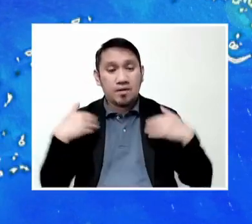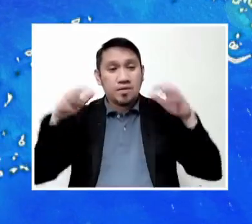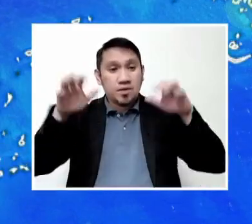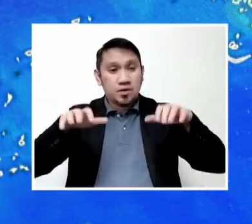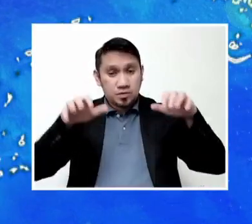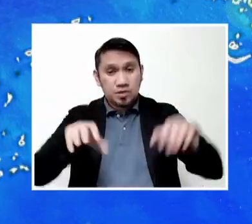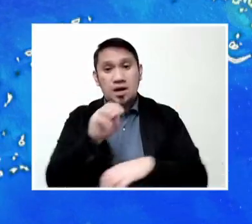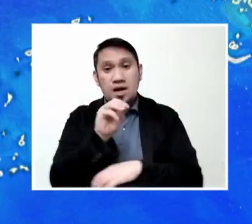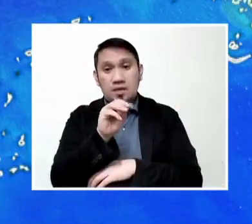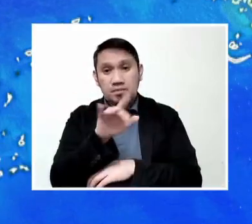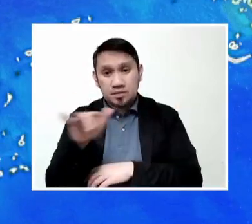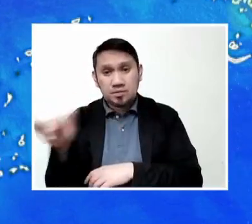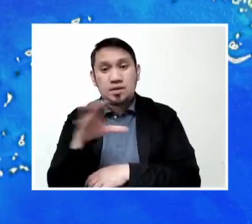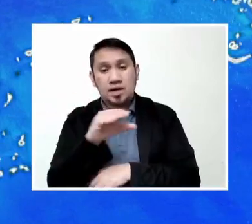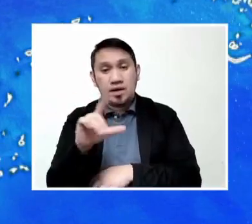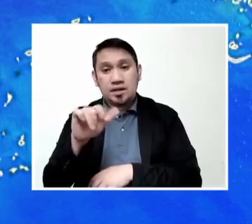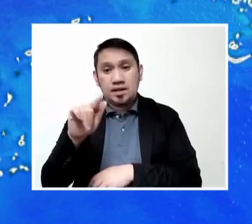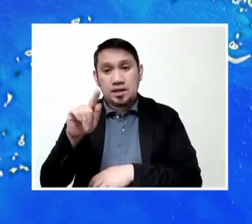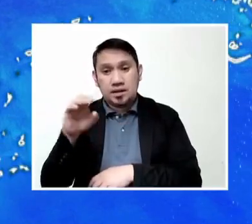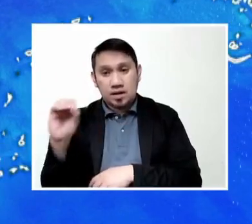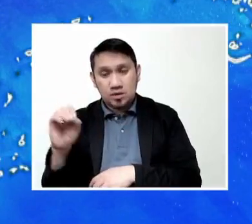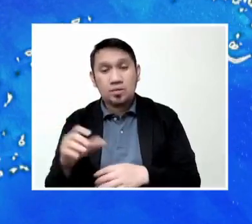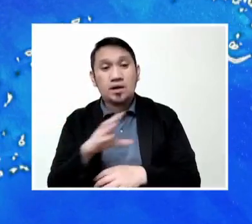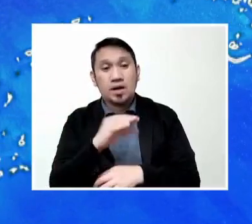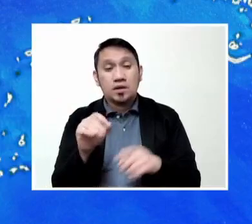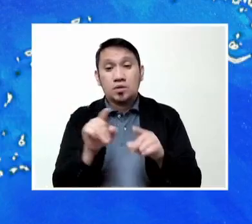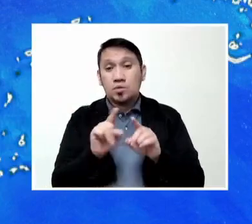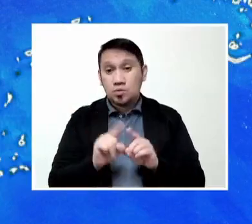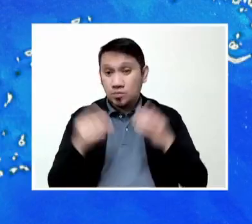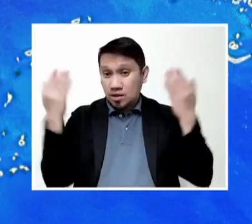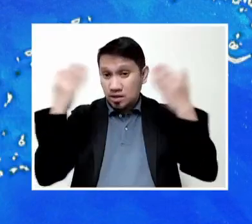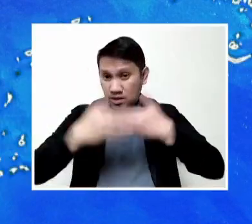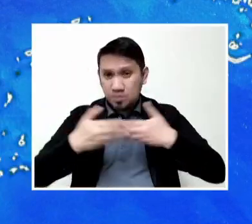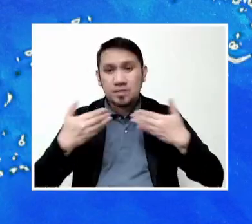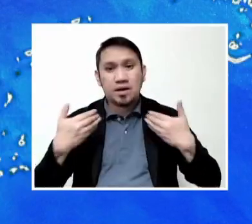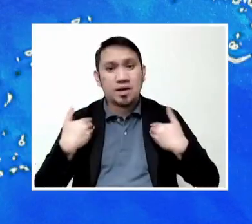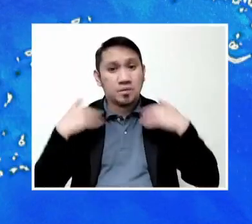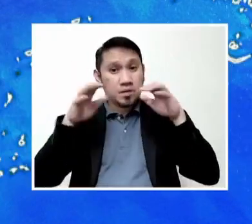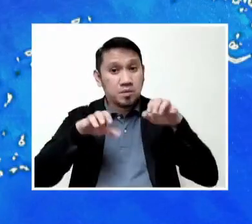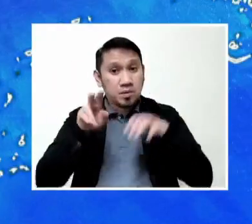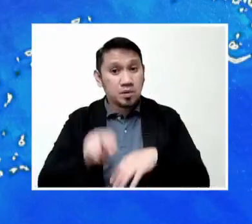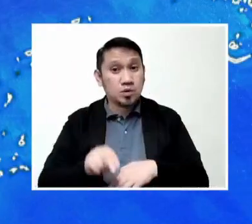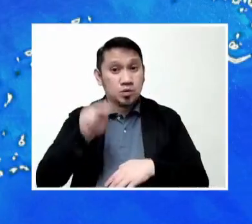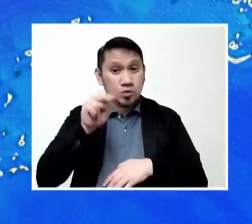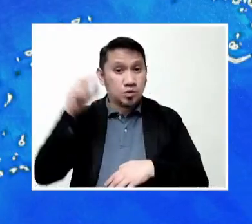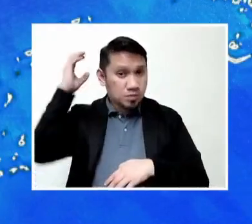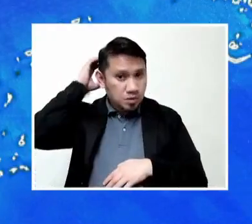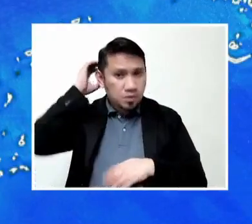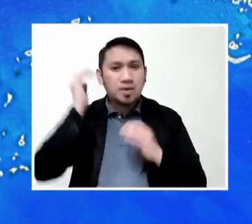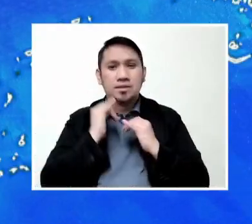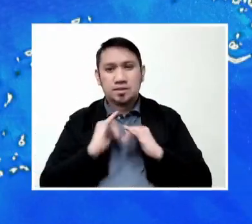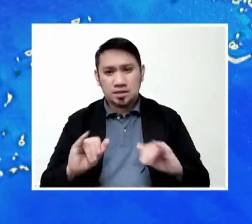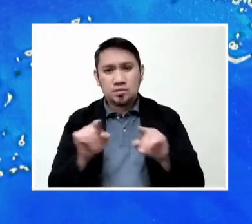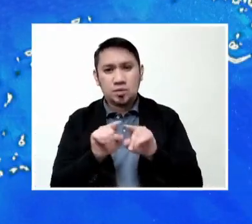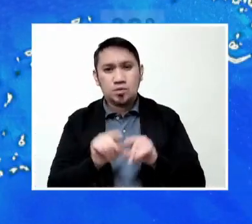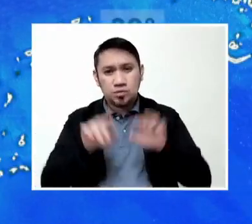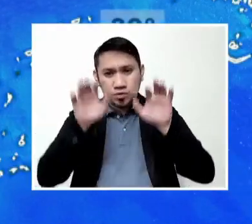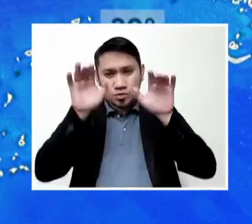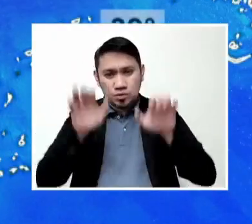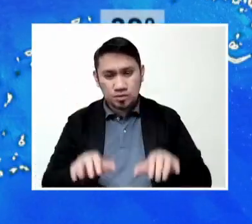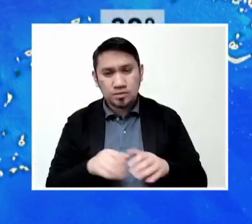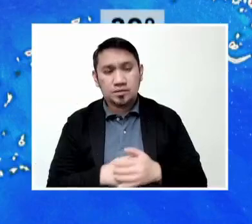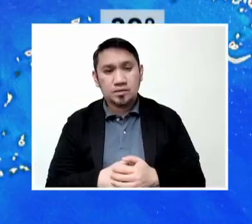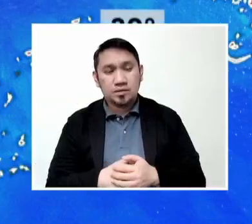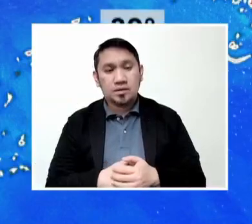Lanao Provinces. Hanggang gabi pa may mga pag-ulan sa Northern Mindanao at uulan din sa Maguindanao Provinces. Papalo